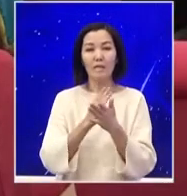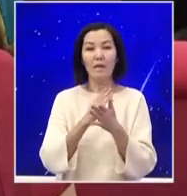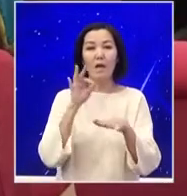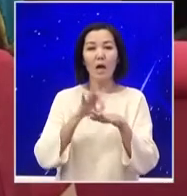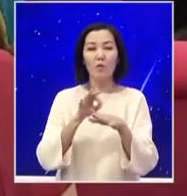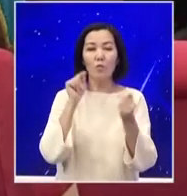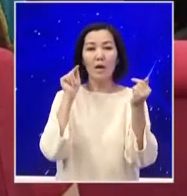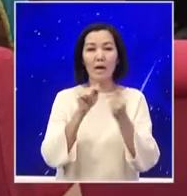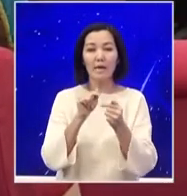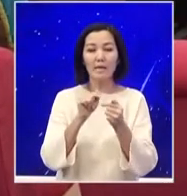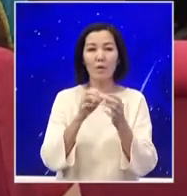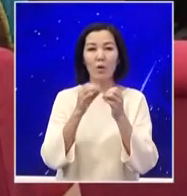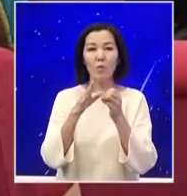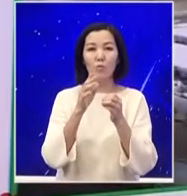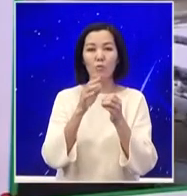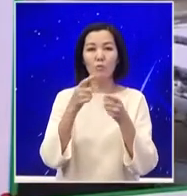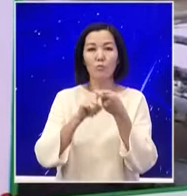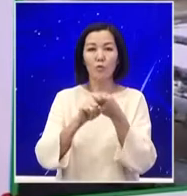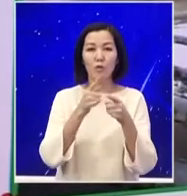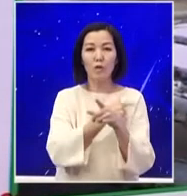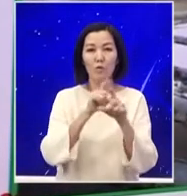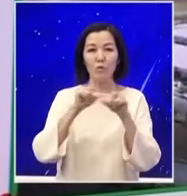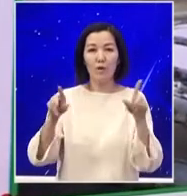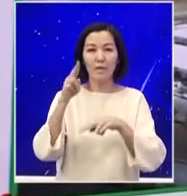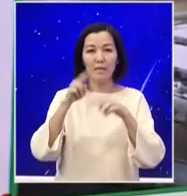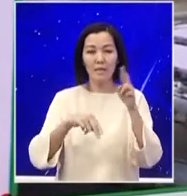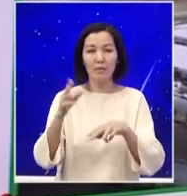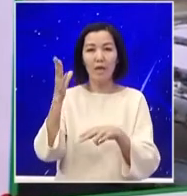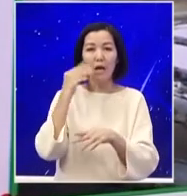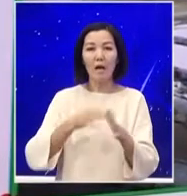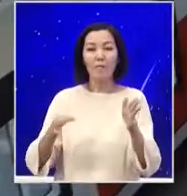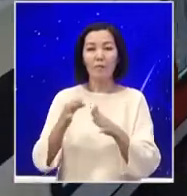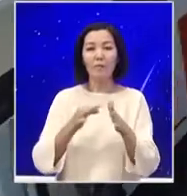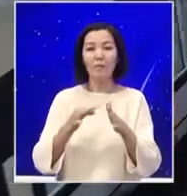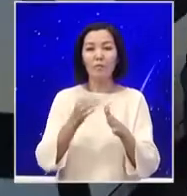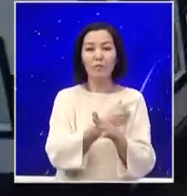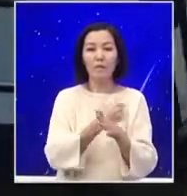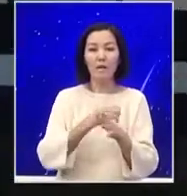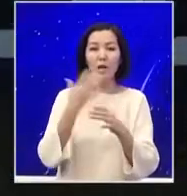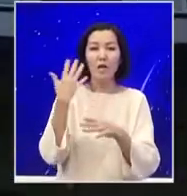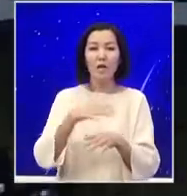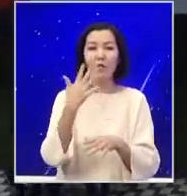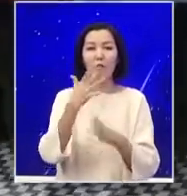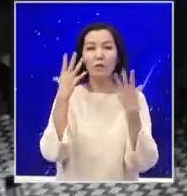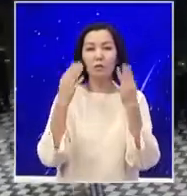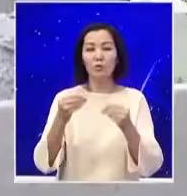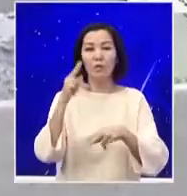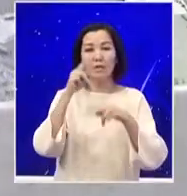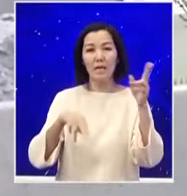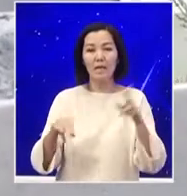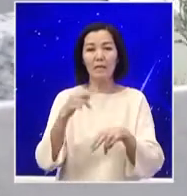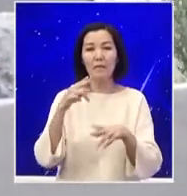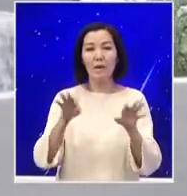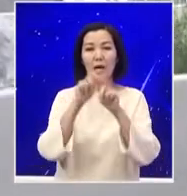күресу мақсатында 13 модульді аурухана салынуда. Бірі Алматы облысындағы емхана 55 күнде салынып, қолданысқа беріліп